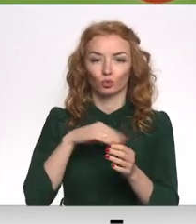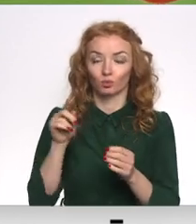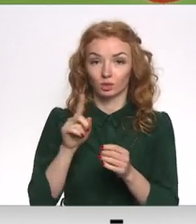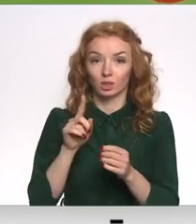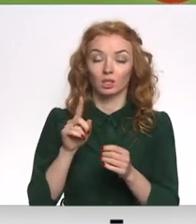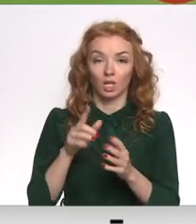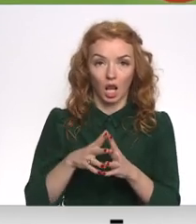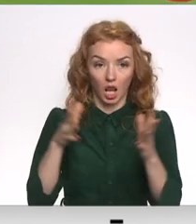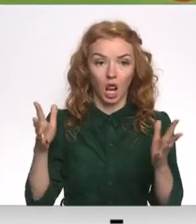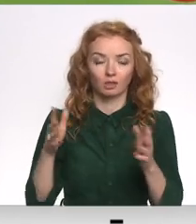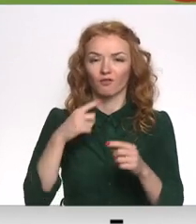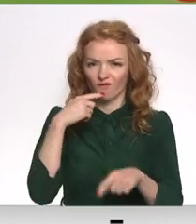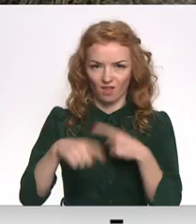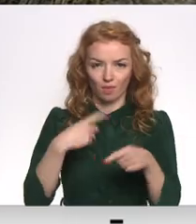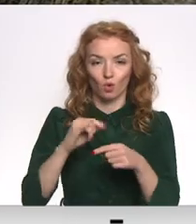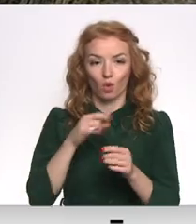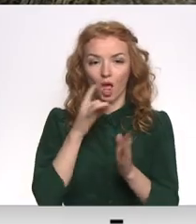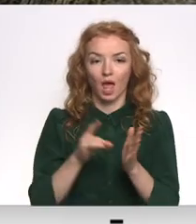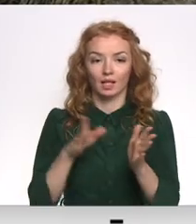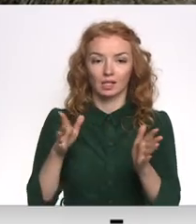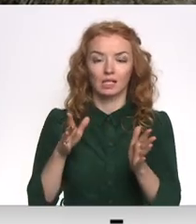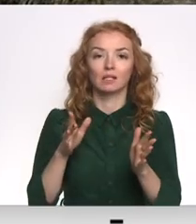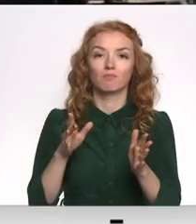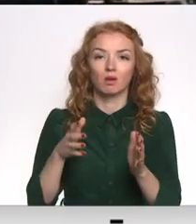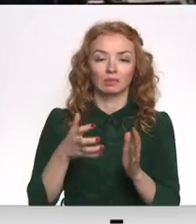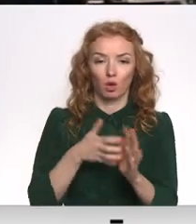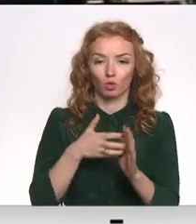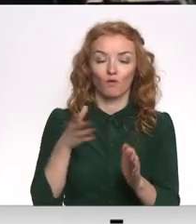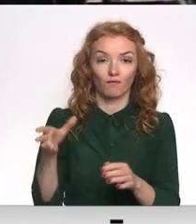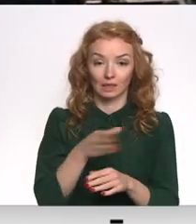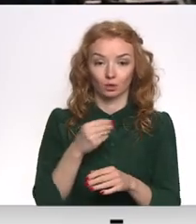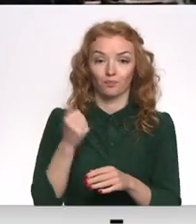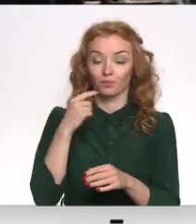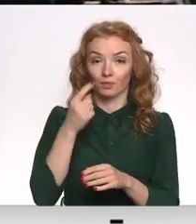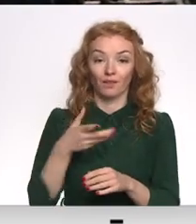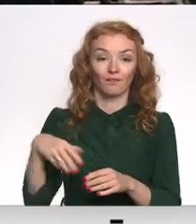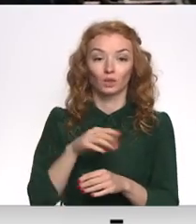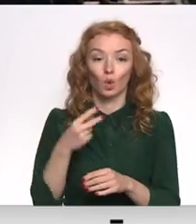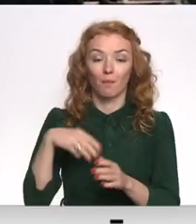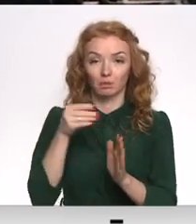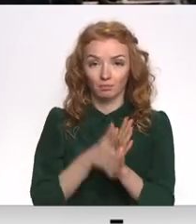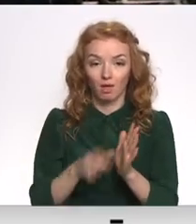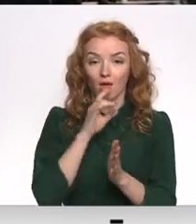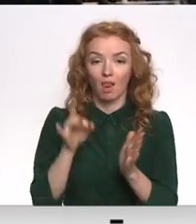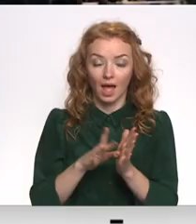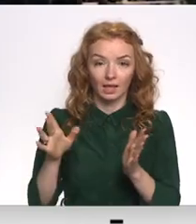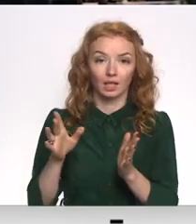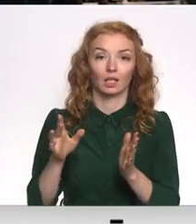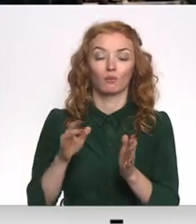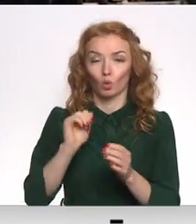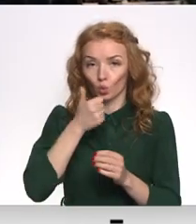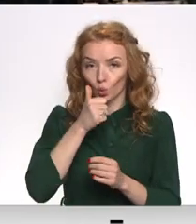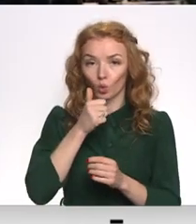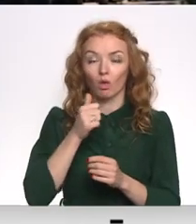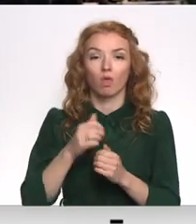diezgan pamatīgs bijis vienmēr, jo elektrība aiziet visur. Ja? Tad viss, ko mēs patērējam, gan elektrību, gan ūdeni,